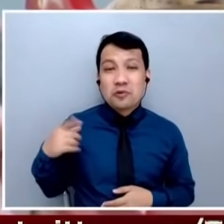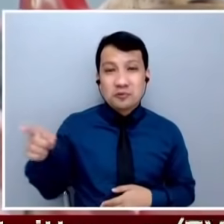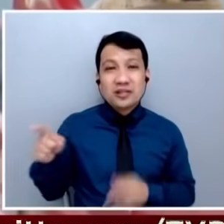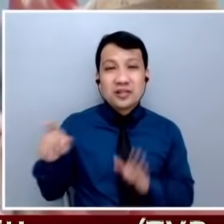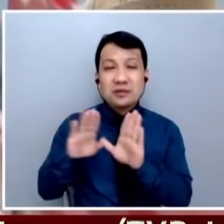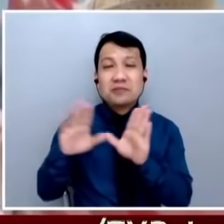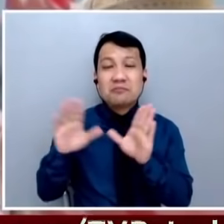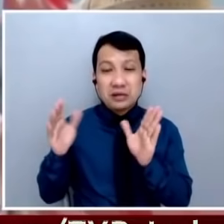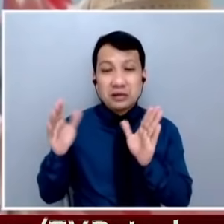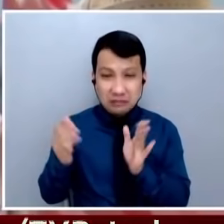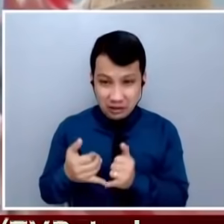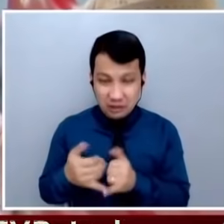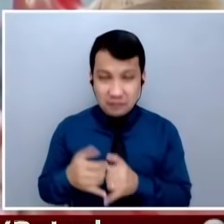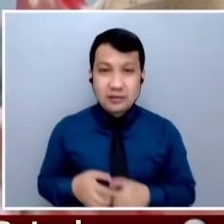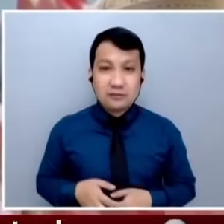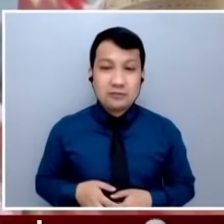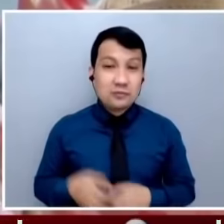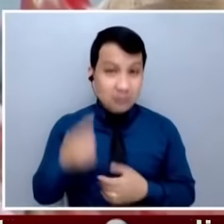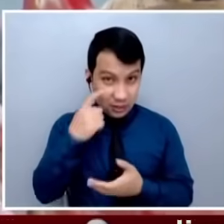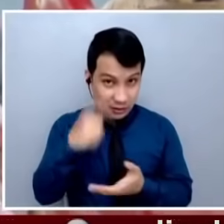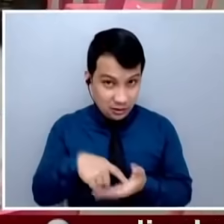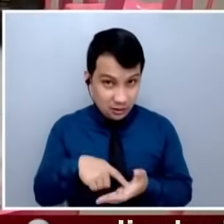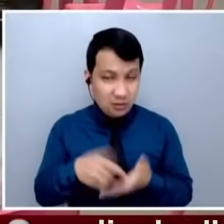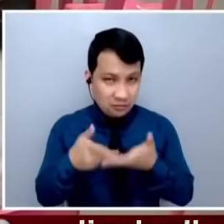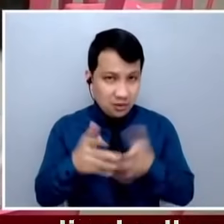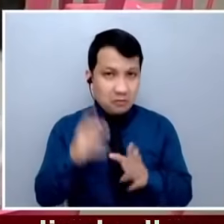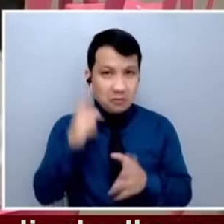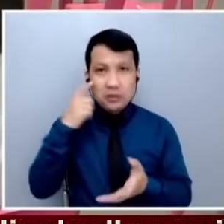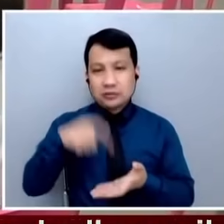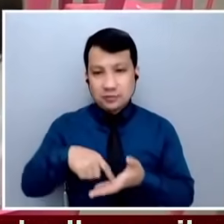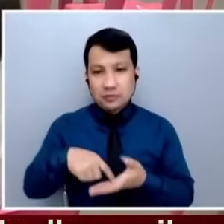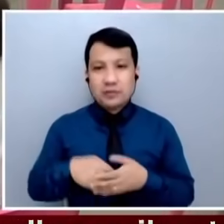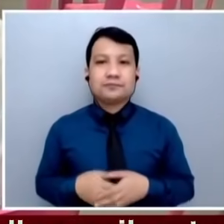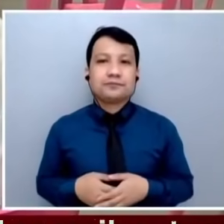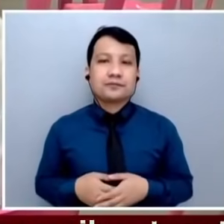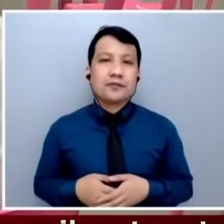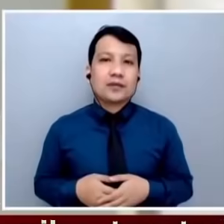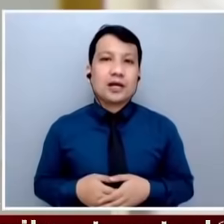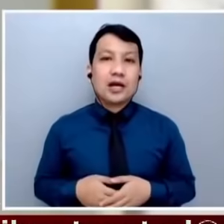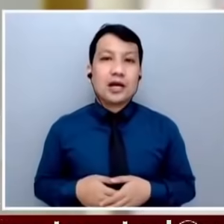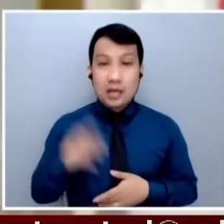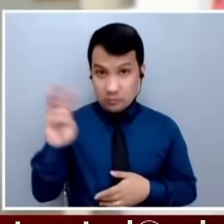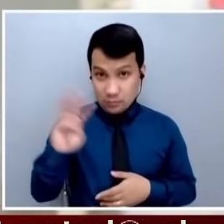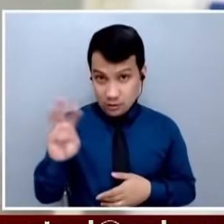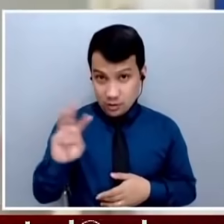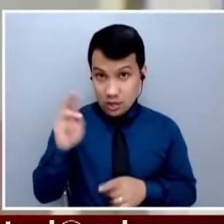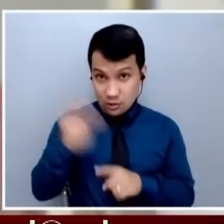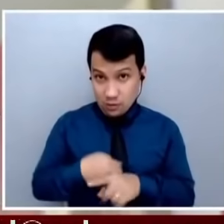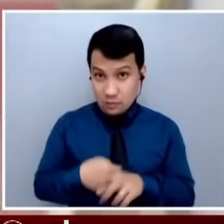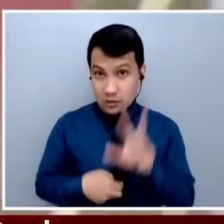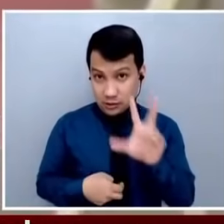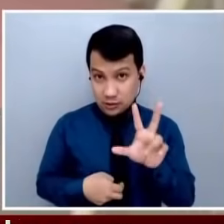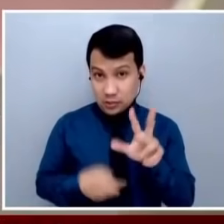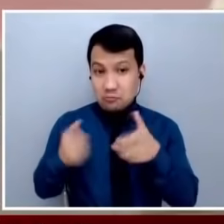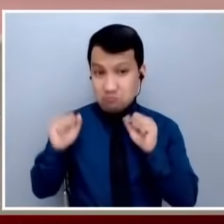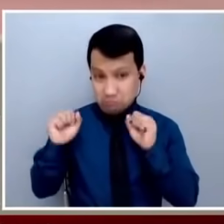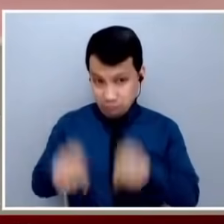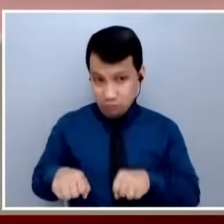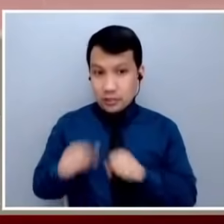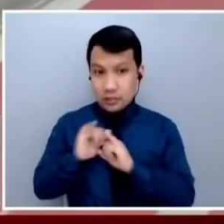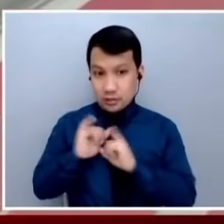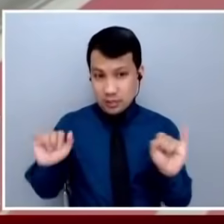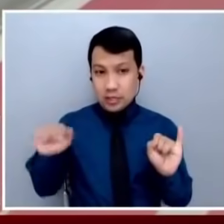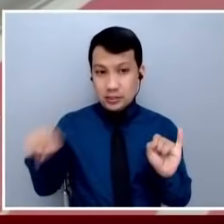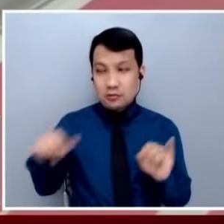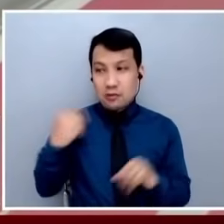Kung magpaparegister na, ipaparegister po namin yung bata. Sa Miyerkules, November 3, pwede na ring magpabakuna ang mga tulad ng anak ni